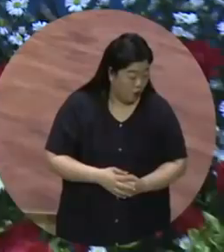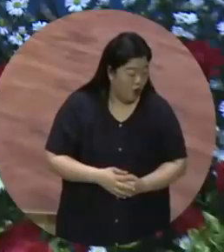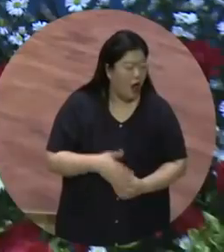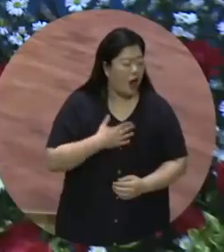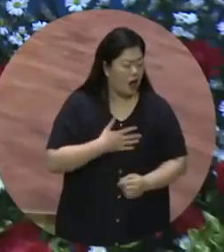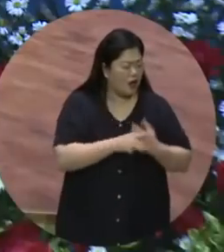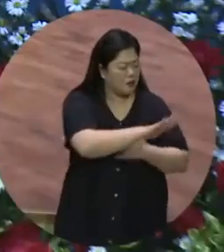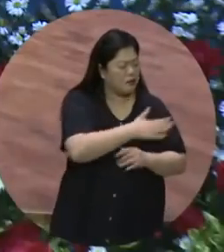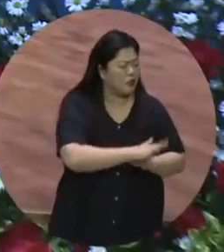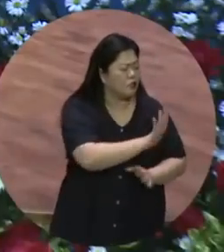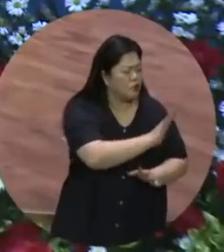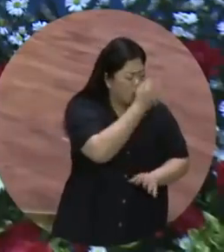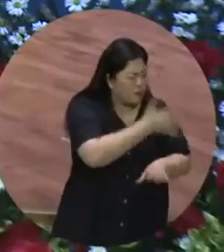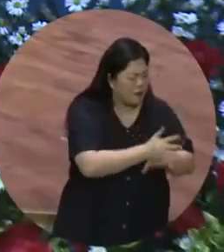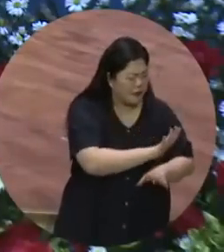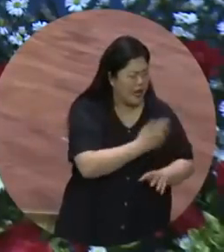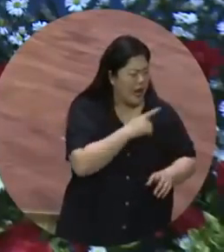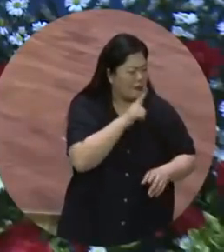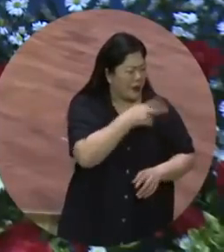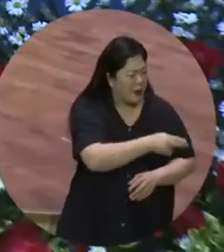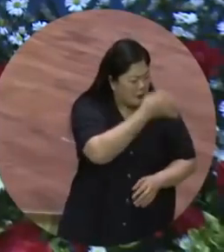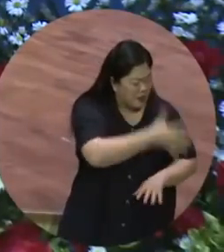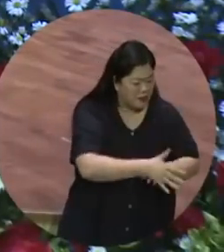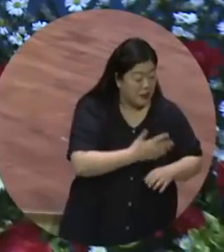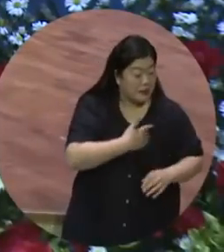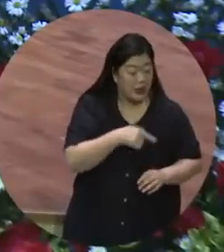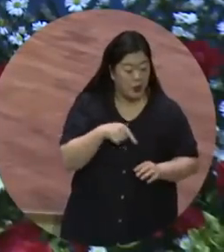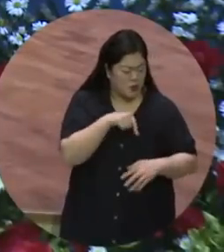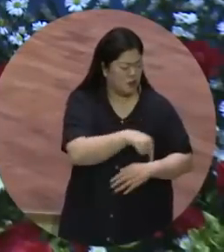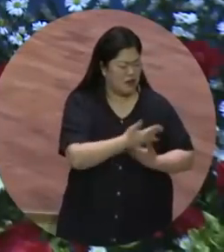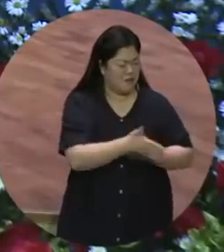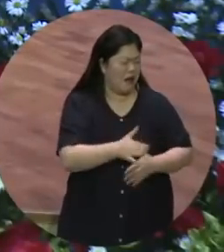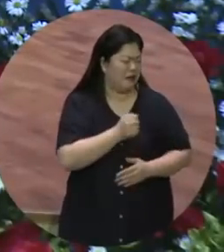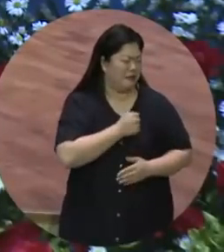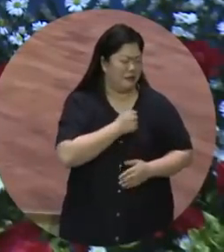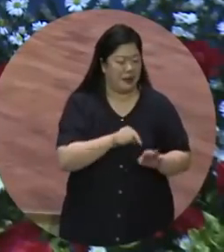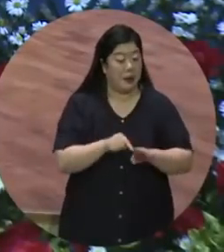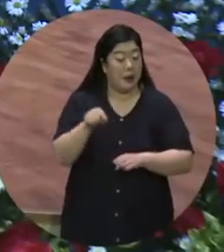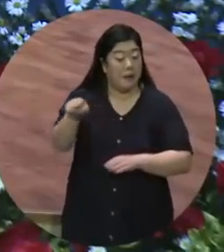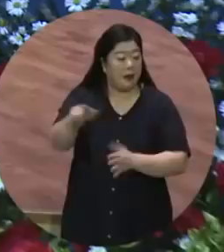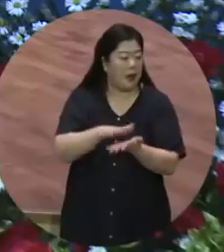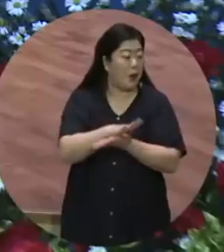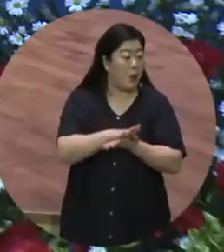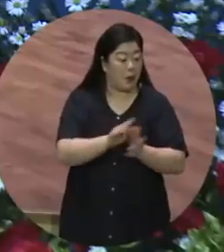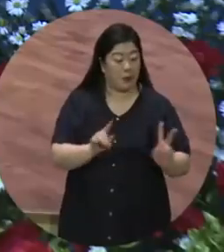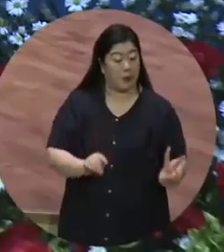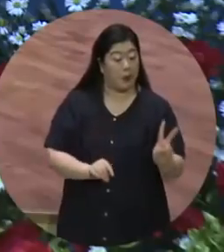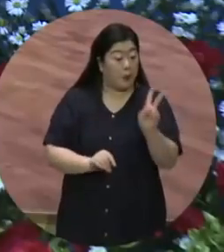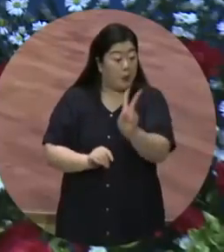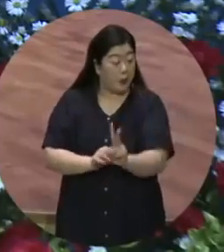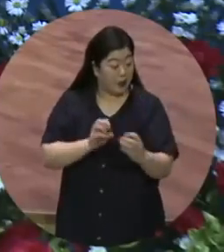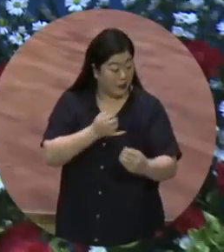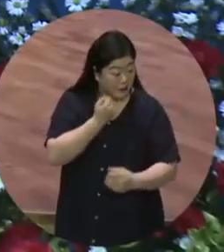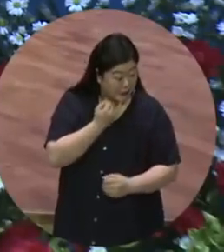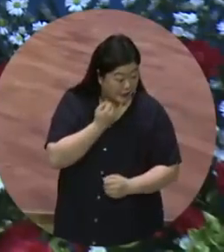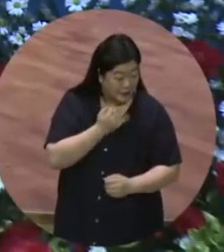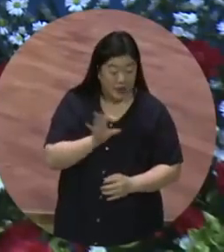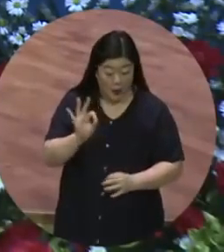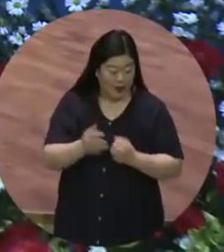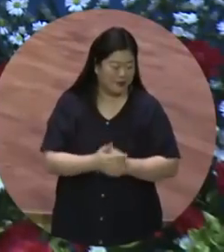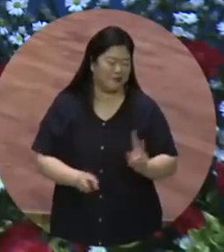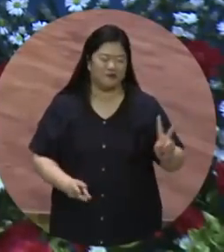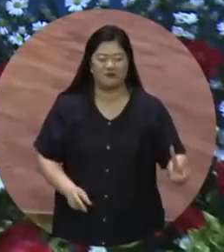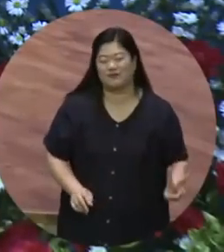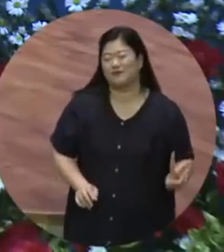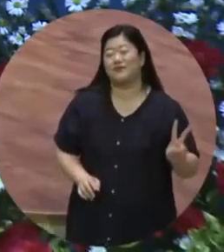가서 대화합시다. 라고 데리고 나왔어요. 정원에 나왔는데 이 정원에 꽃이 하나도 없어요.